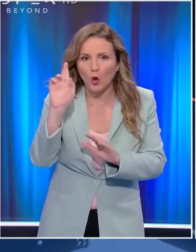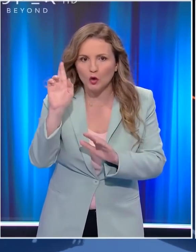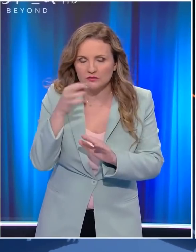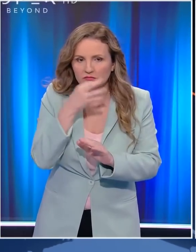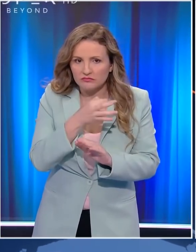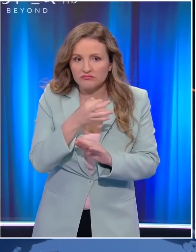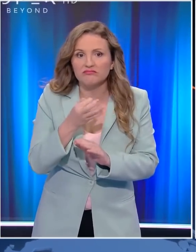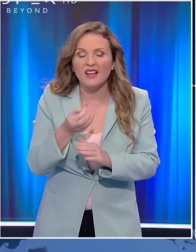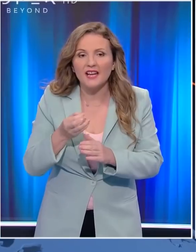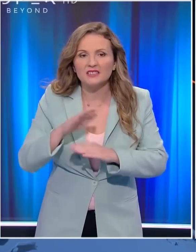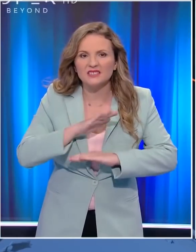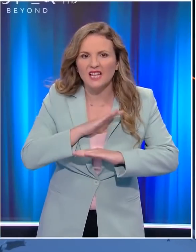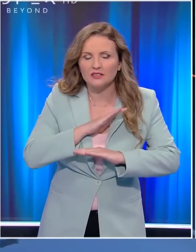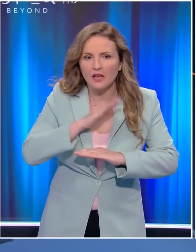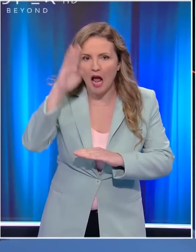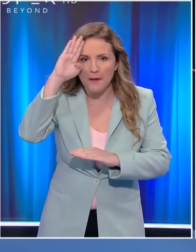Υπότιτλοι AUTHORWAVE